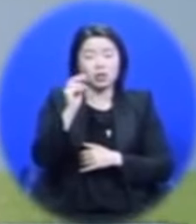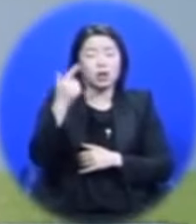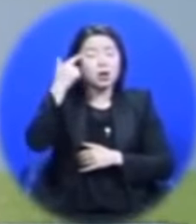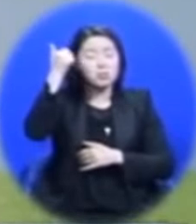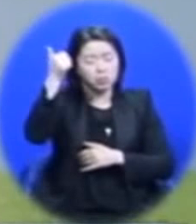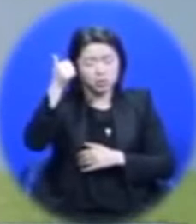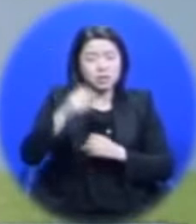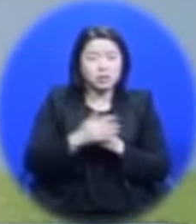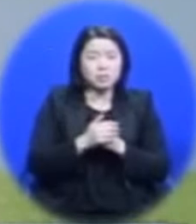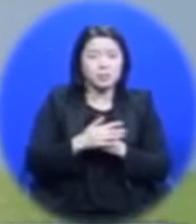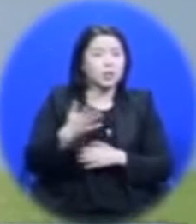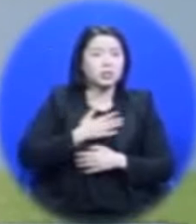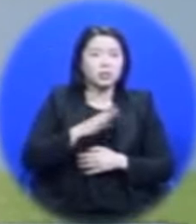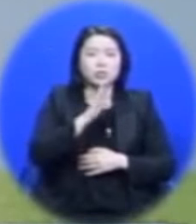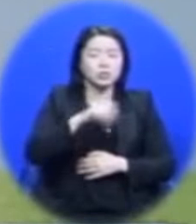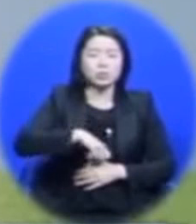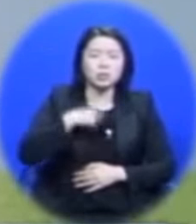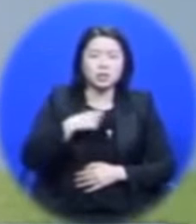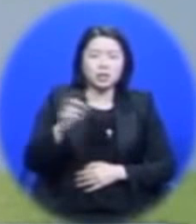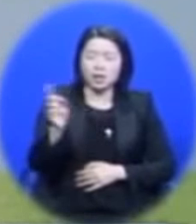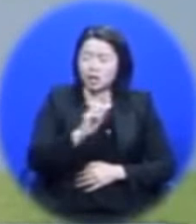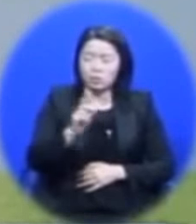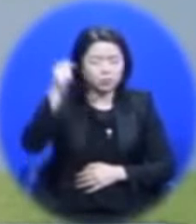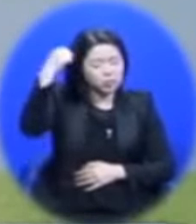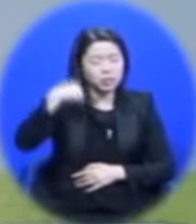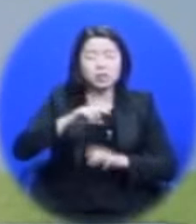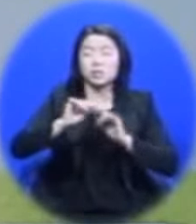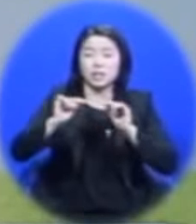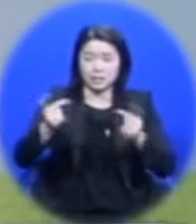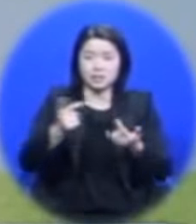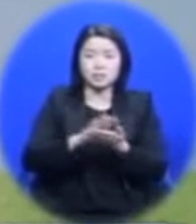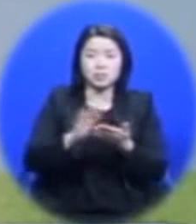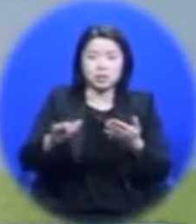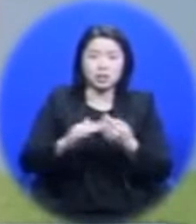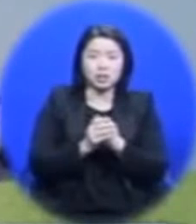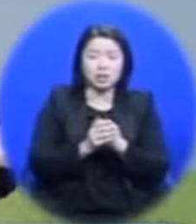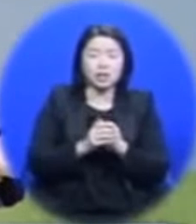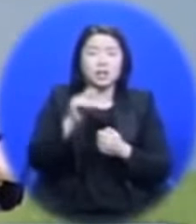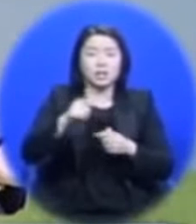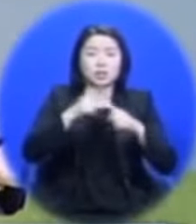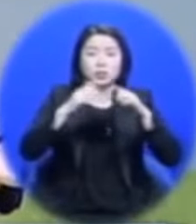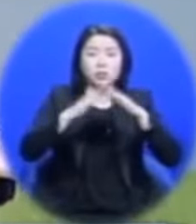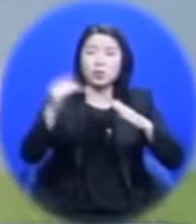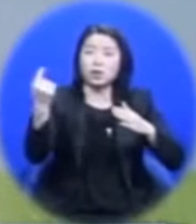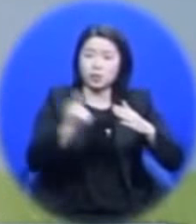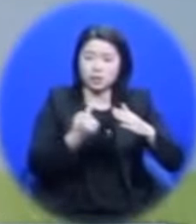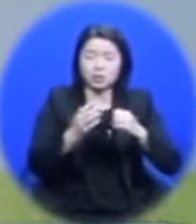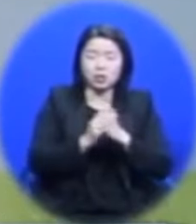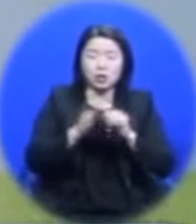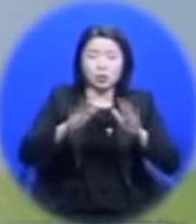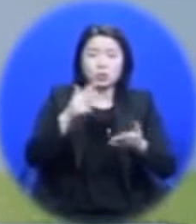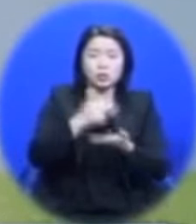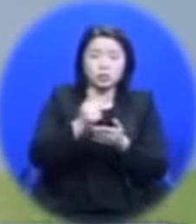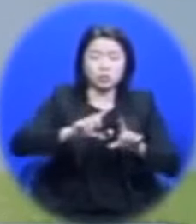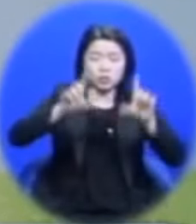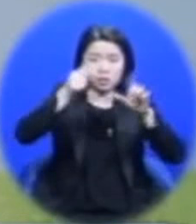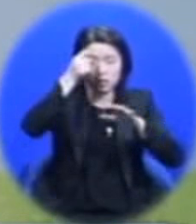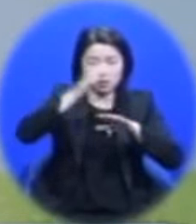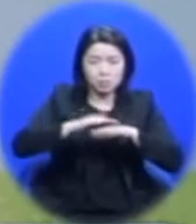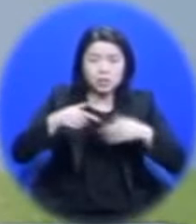목사님, 저는 솔직히 아무것도 느껴지지 않습니다. 이 교회 와서 오늘 주일 예배